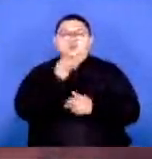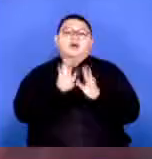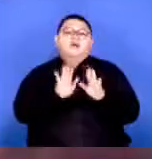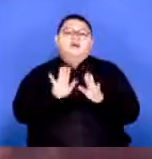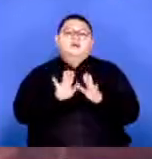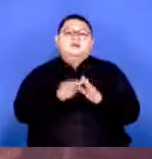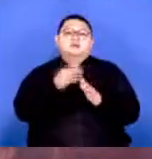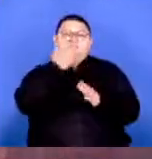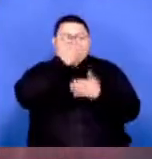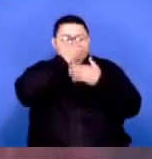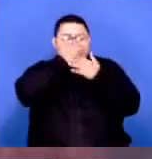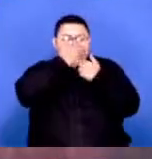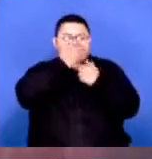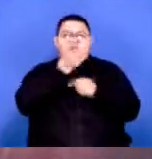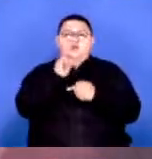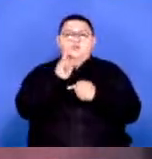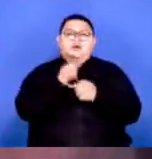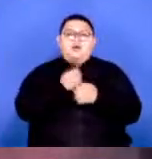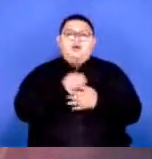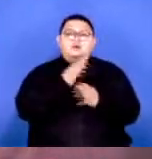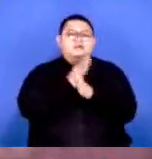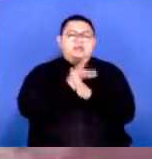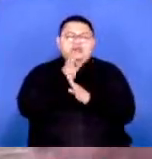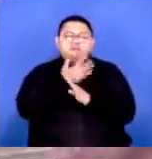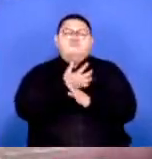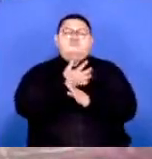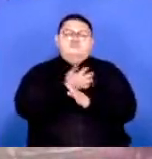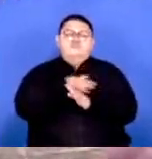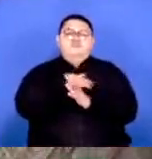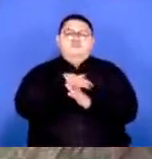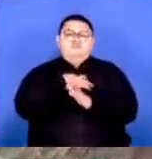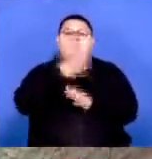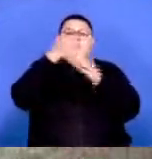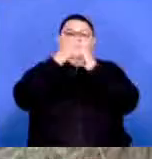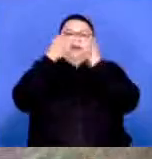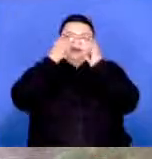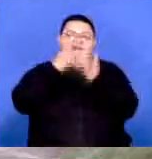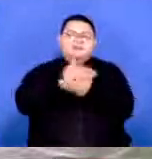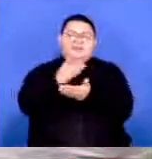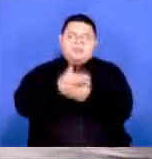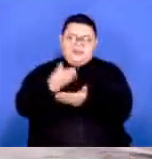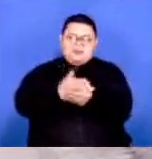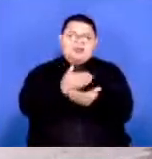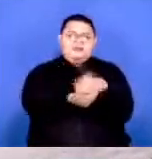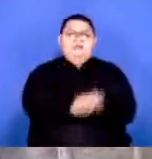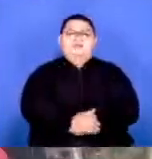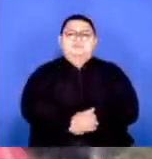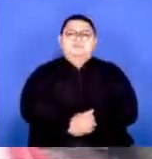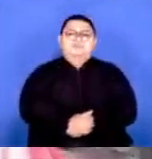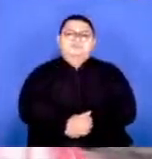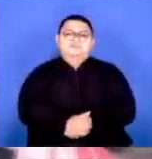gangguan pernafasan akibat abu vulkanik, tim gabungan posko siaga darurat erupsi Gunung Marapi membagikan masker kepada warga